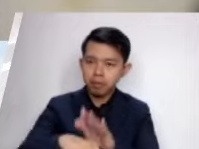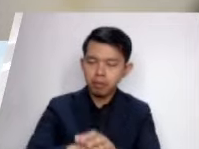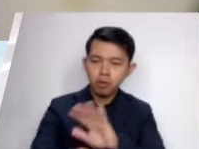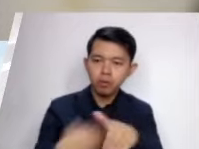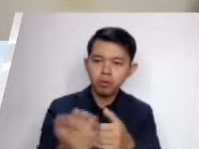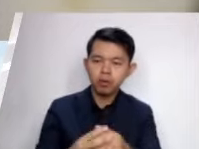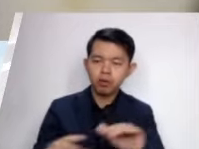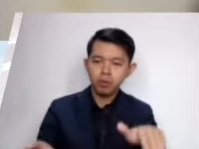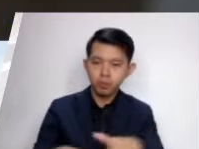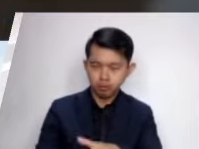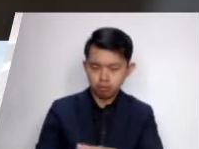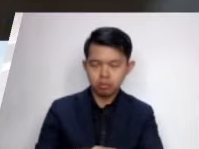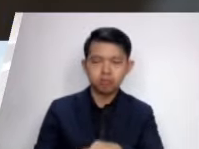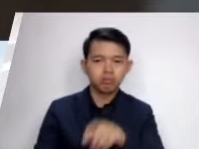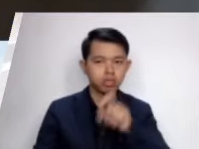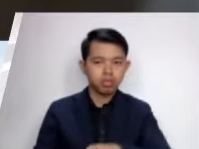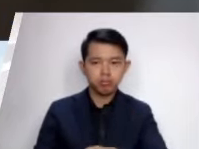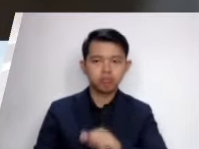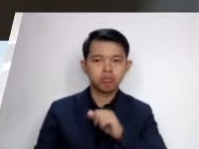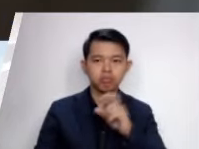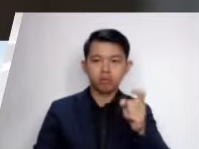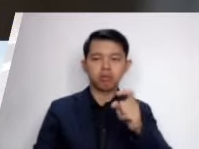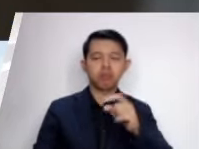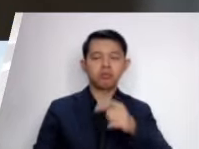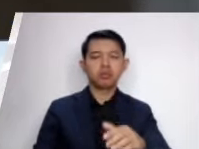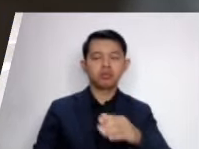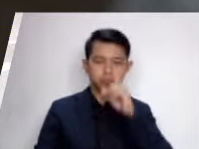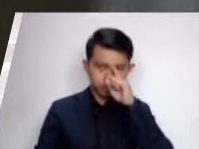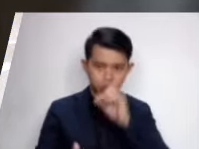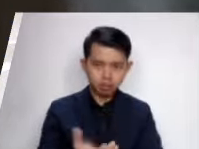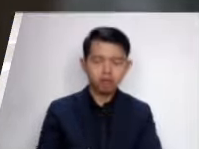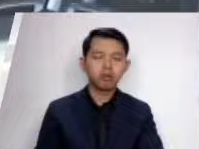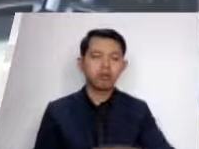maniwala sa mga promo na kalimitang too good to be true.